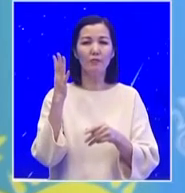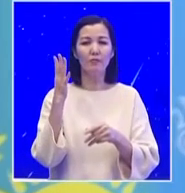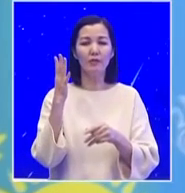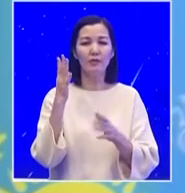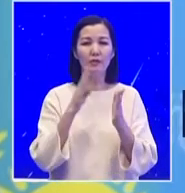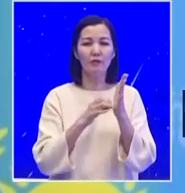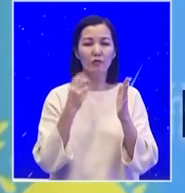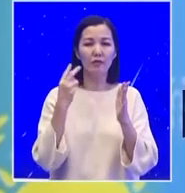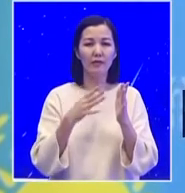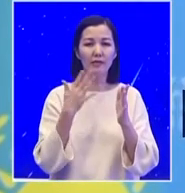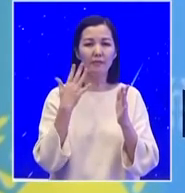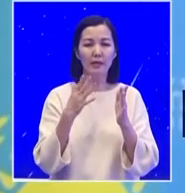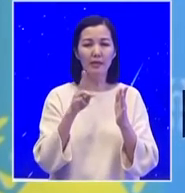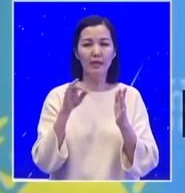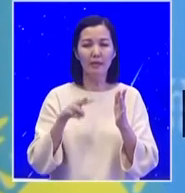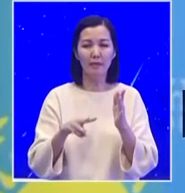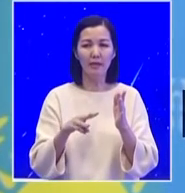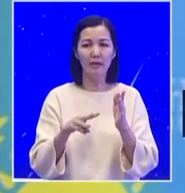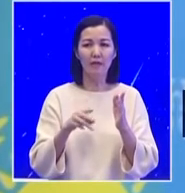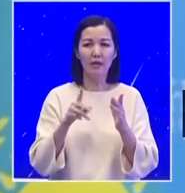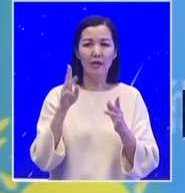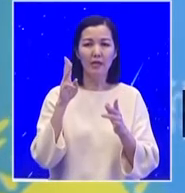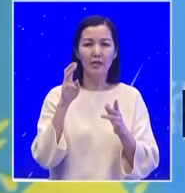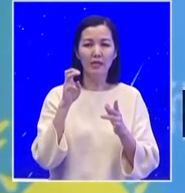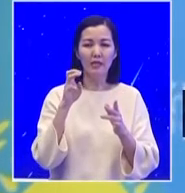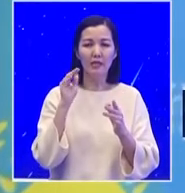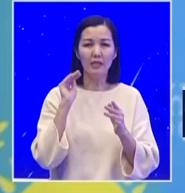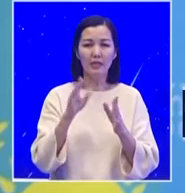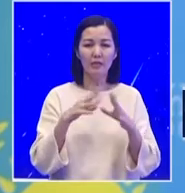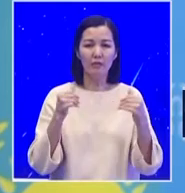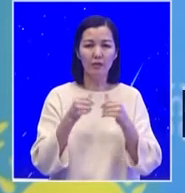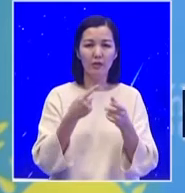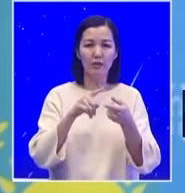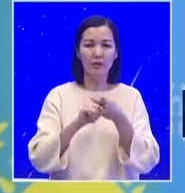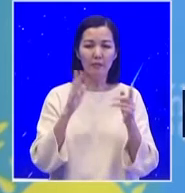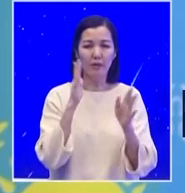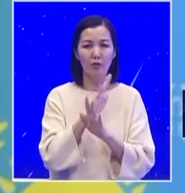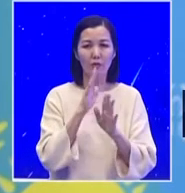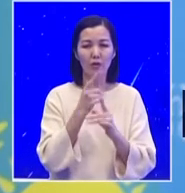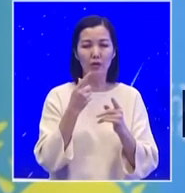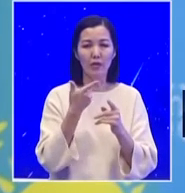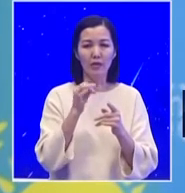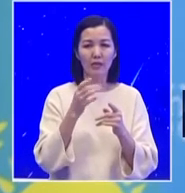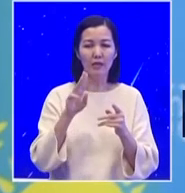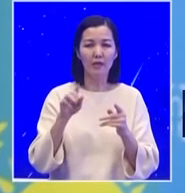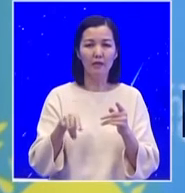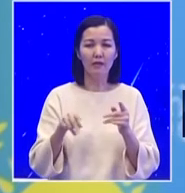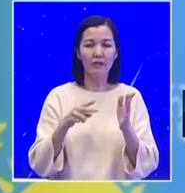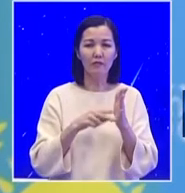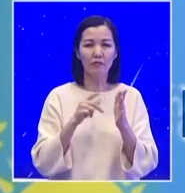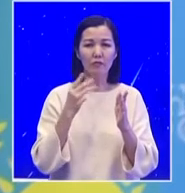километров, количество абонентов 30 тысяч. Тариф на природный газ составляет сегодня 29,8 тенге за